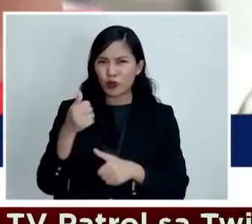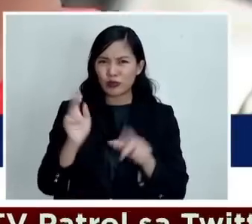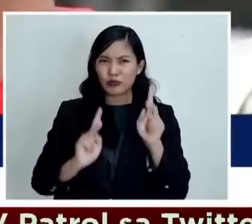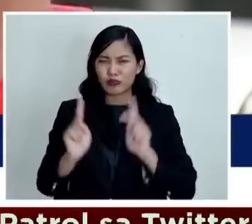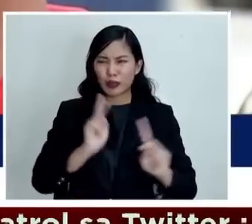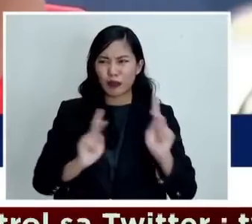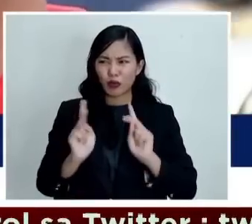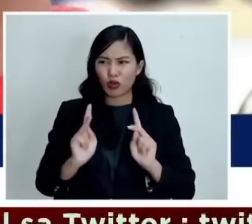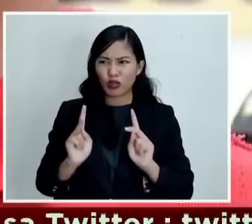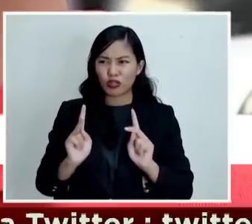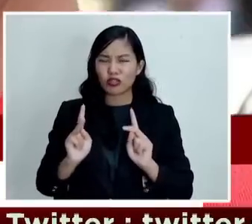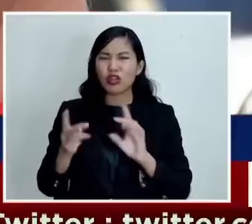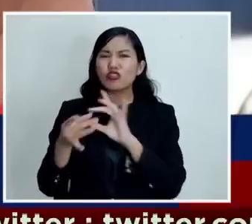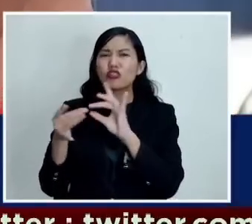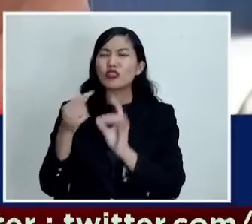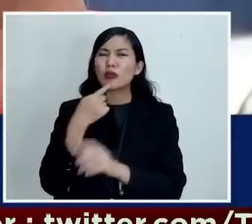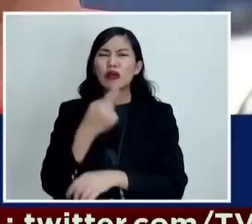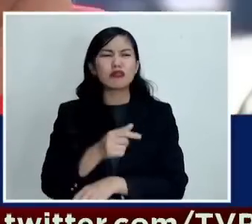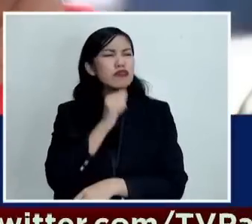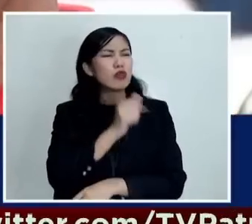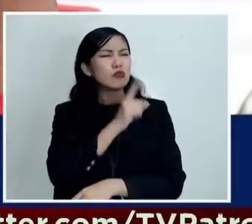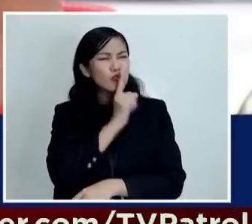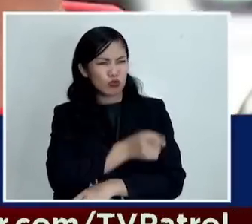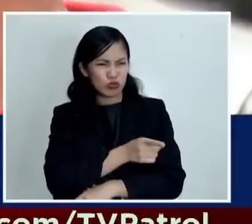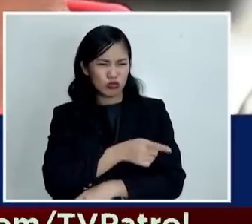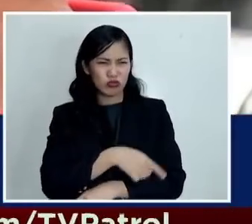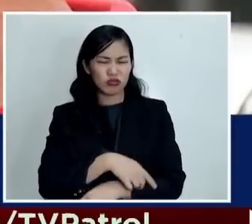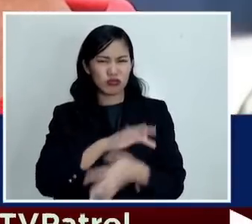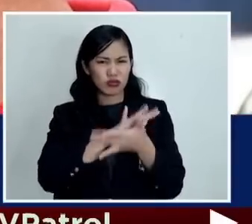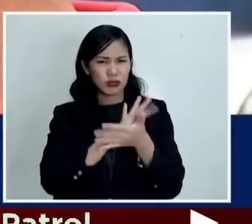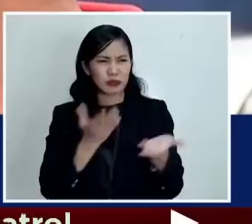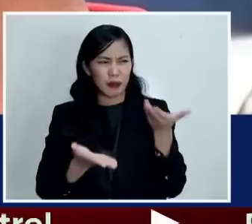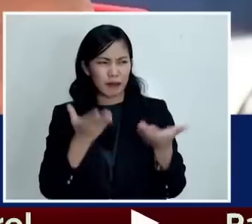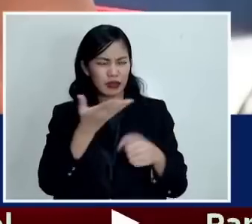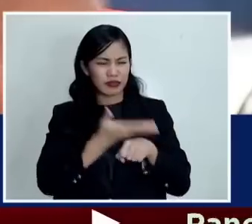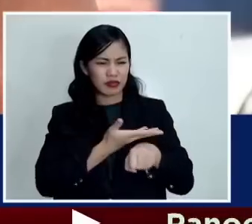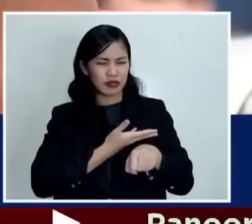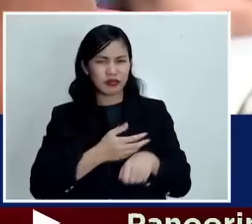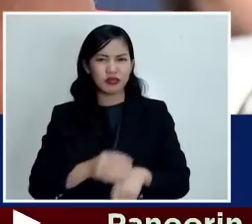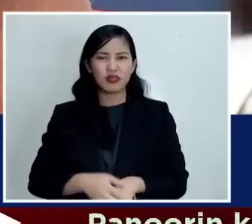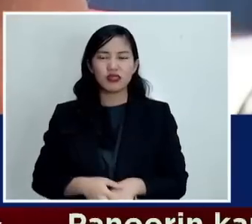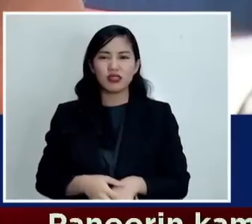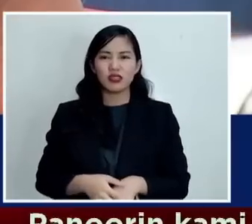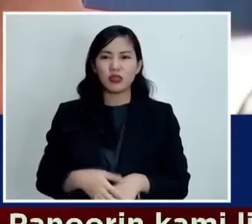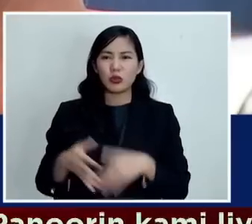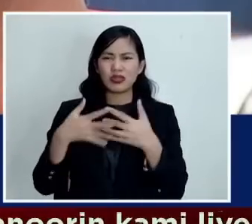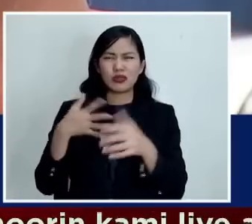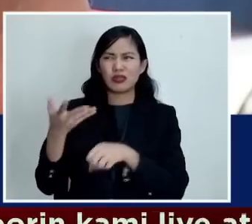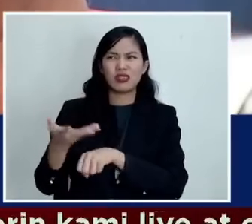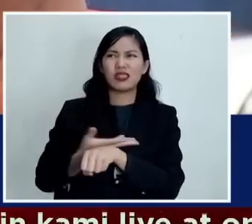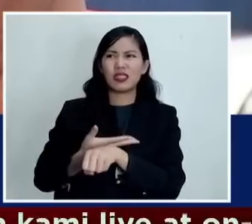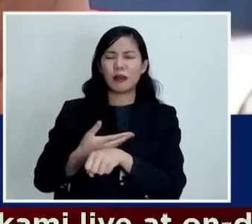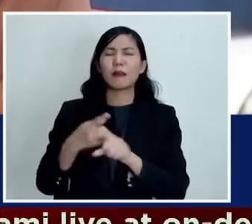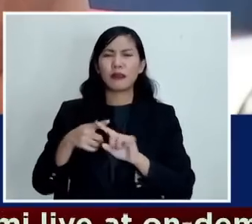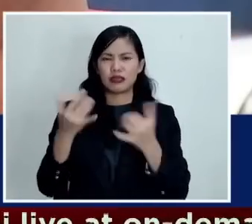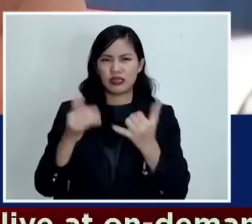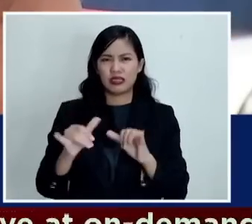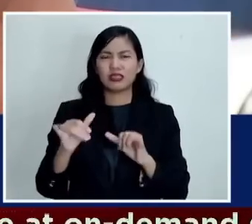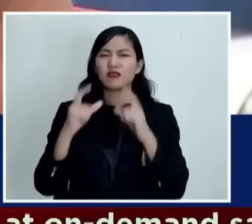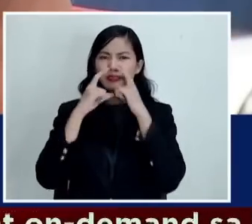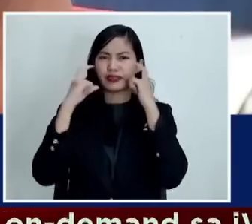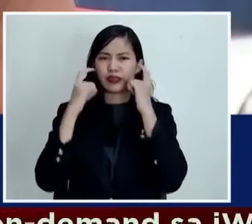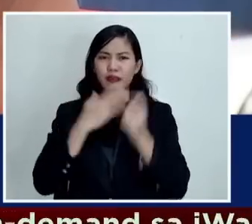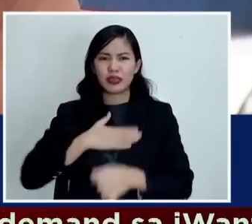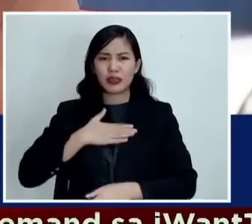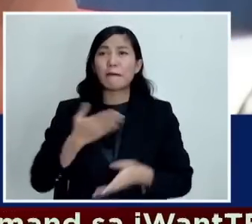na raw totoo eh. Parang lokohan na lang daw eh. Sabi ko, hindi, kahit kung lokohan man ang iniisip nyo, sabi ko, mag-face mask pa rin tayo dahil baka nandiyan